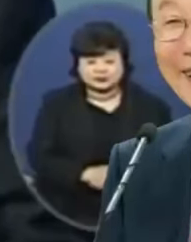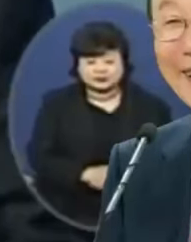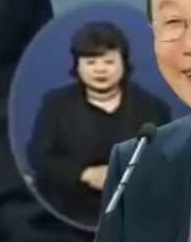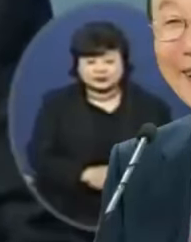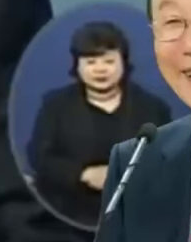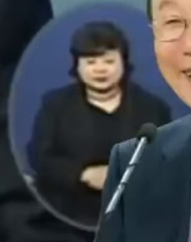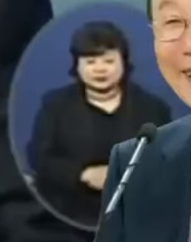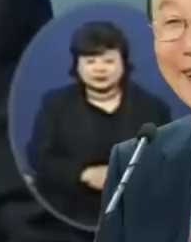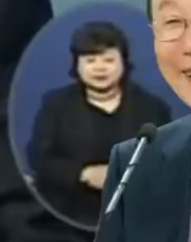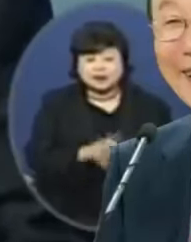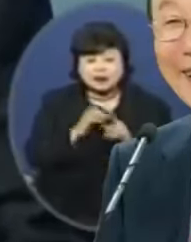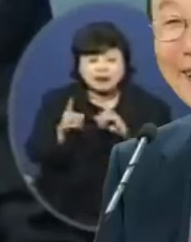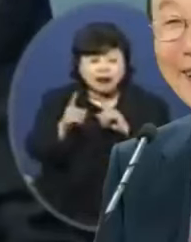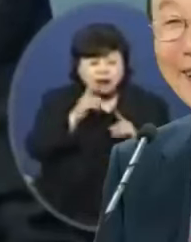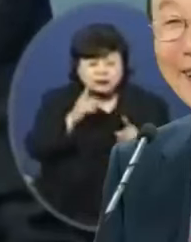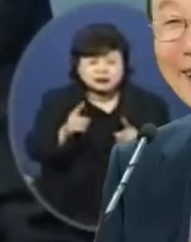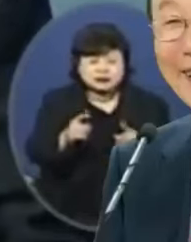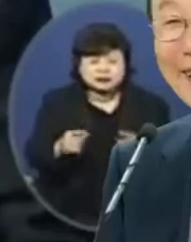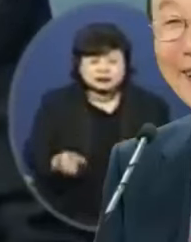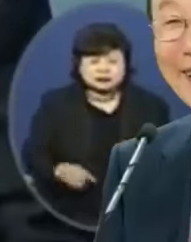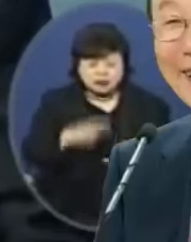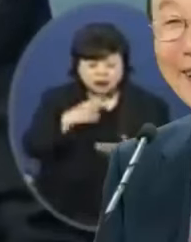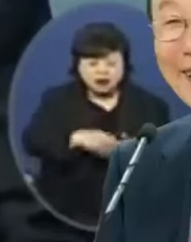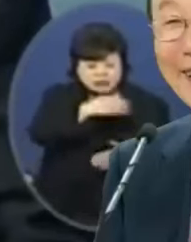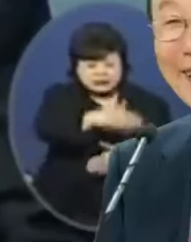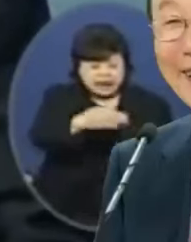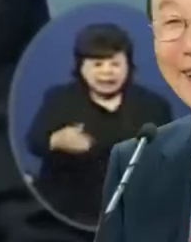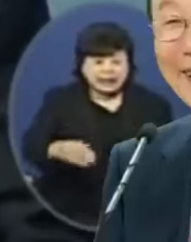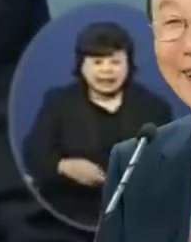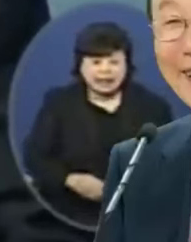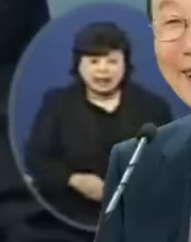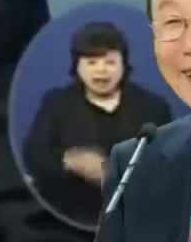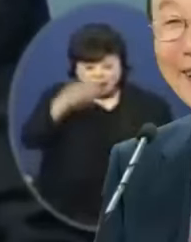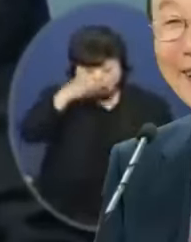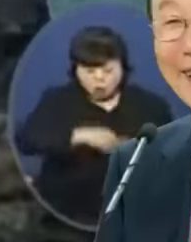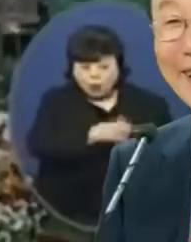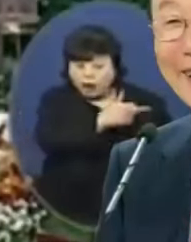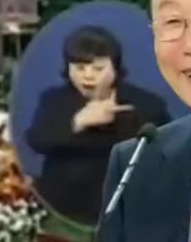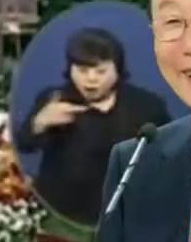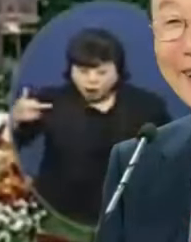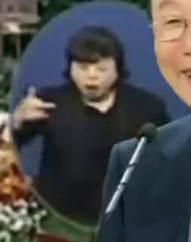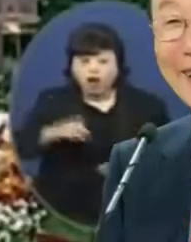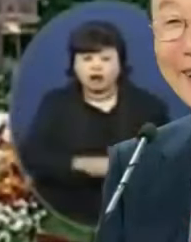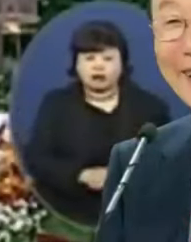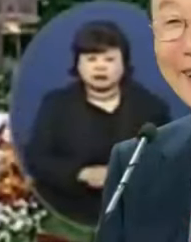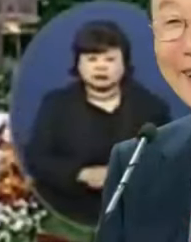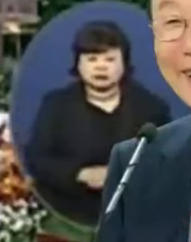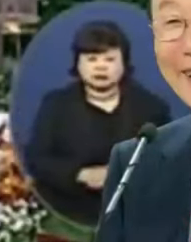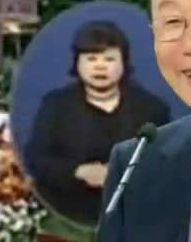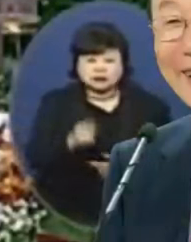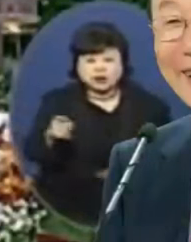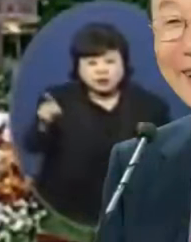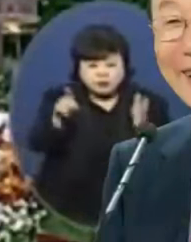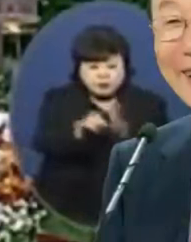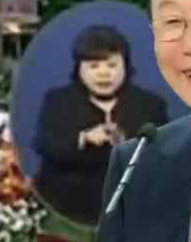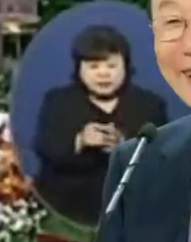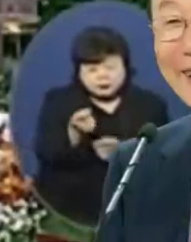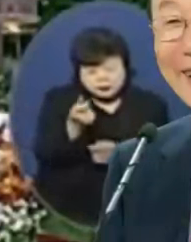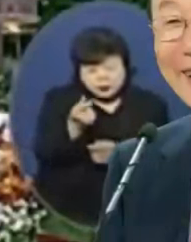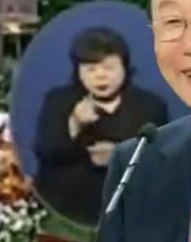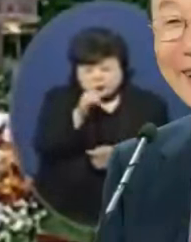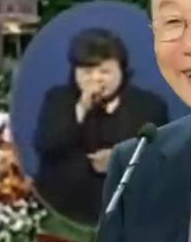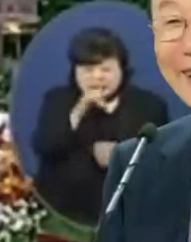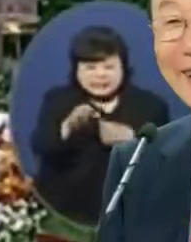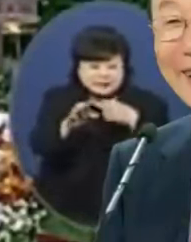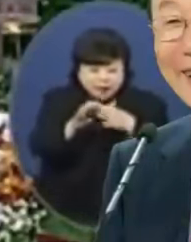이렇게까지 말씀하시는데 얼마나 언약궤의 효과가 큽니까? 마태복음 17장 20절에는 만일 너희에게 믿음이 겨자씨